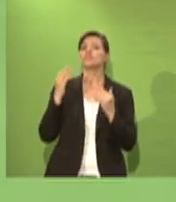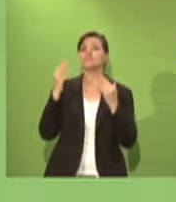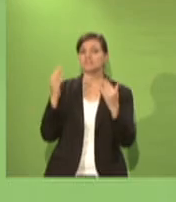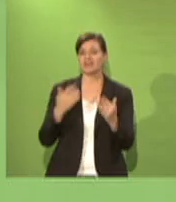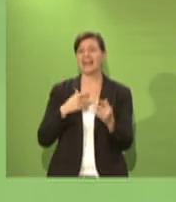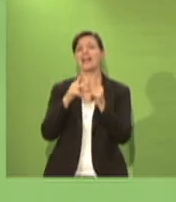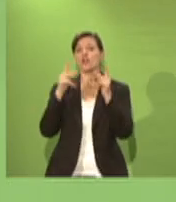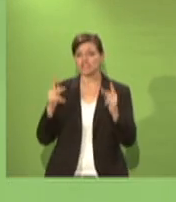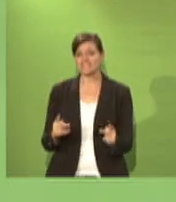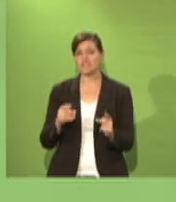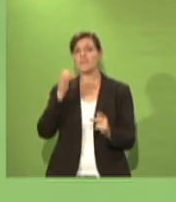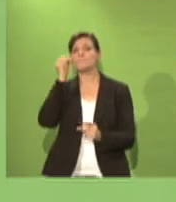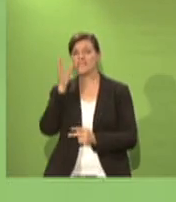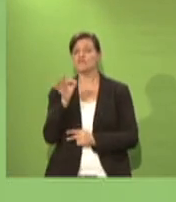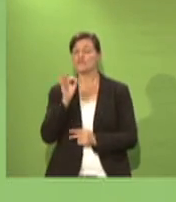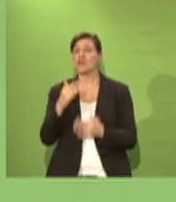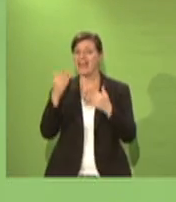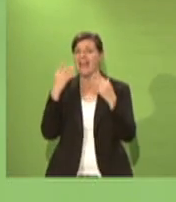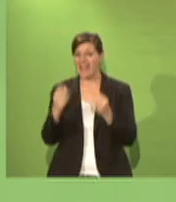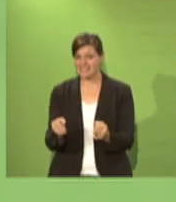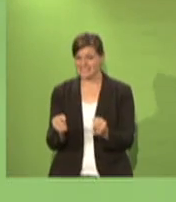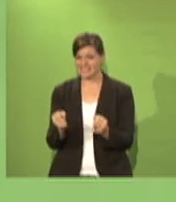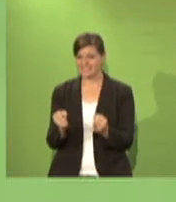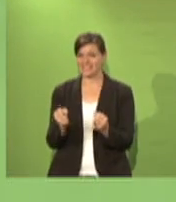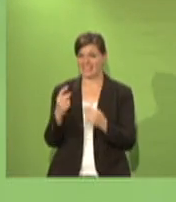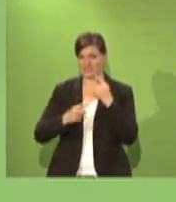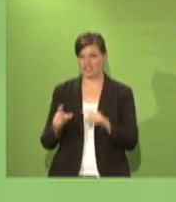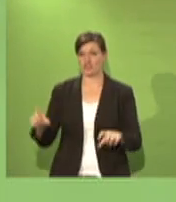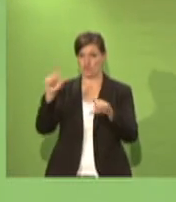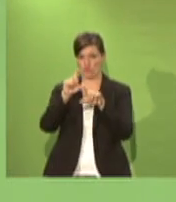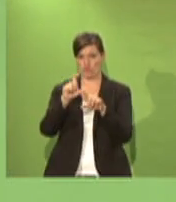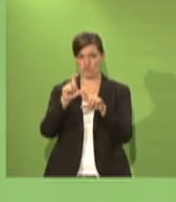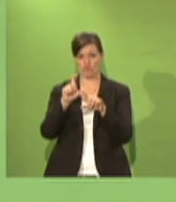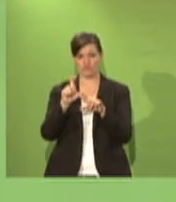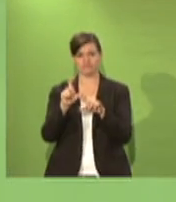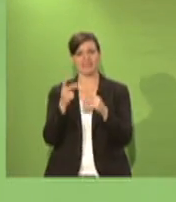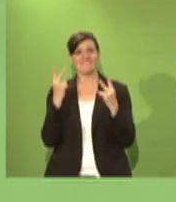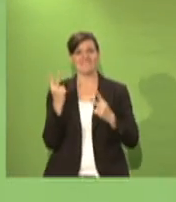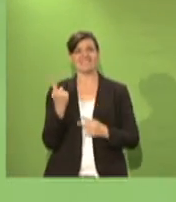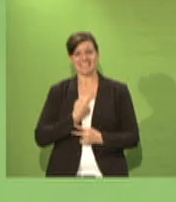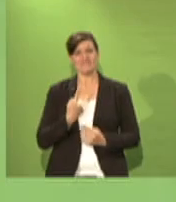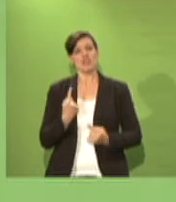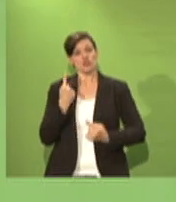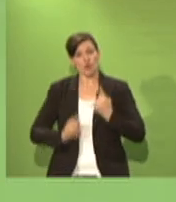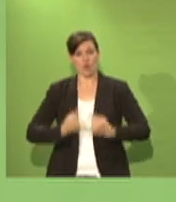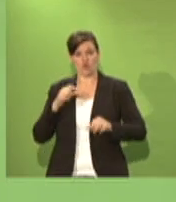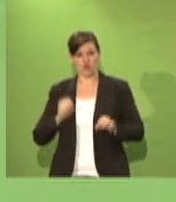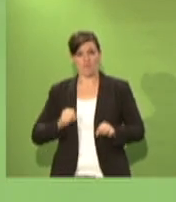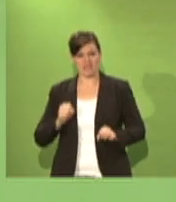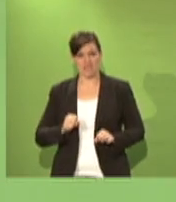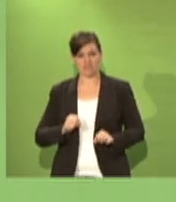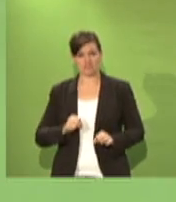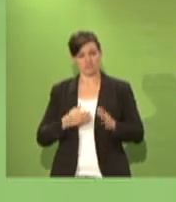aufsetzende Konzept Bildung für nachhaltige Entwicklung ist urgrüne Kernkompetenz und Markenzeichen der